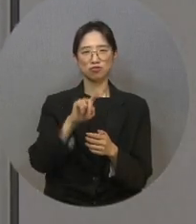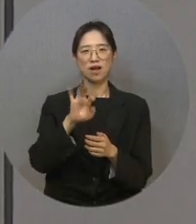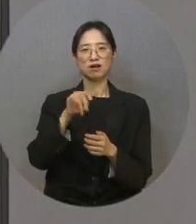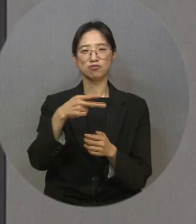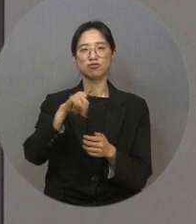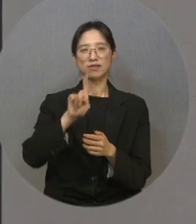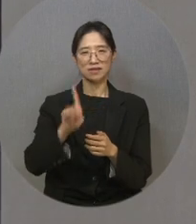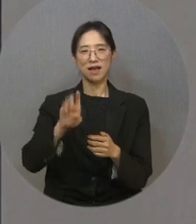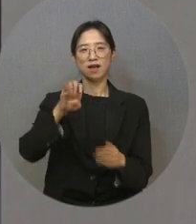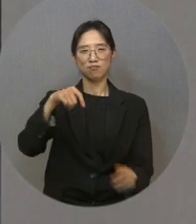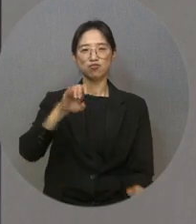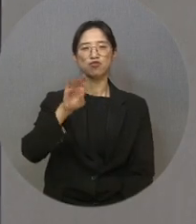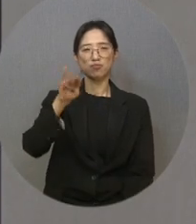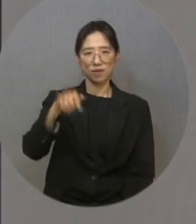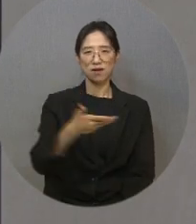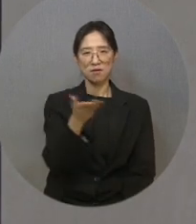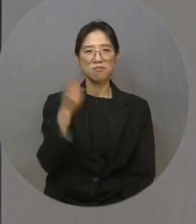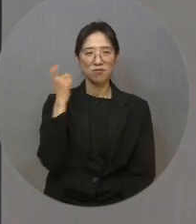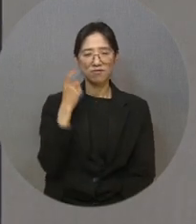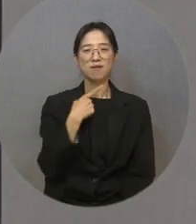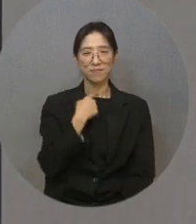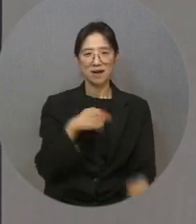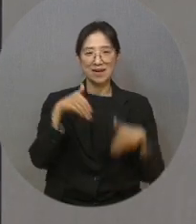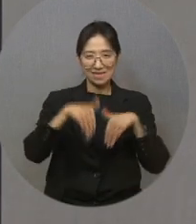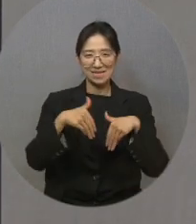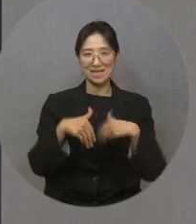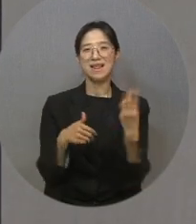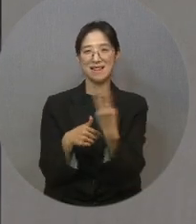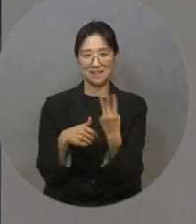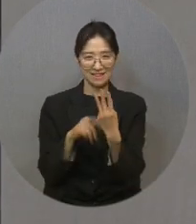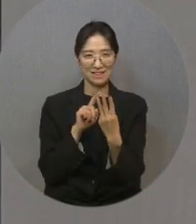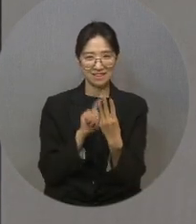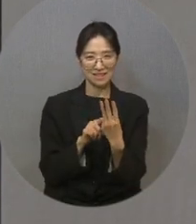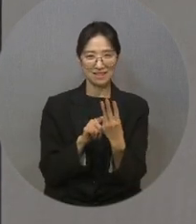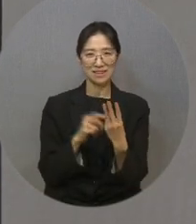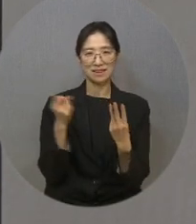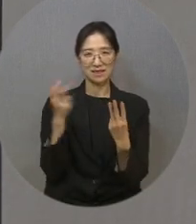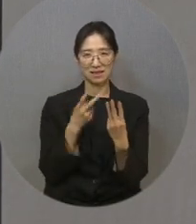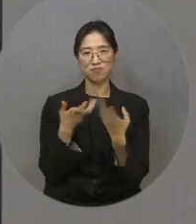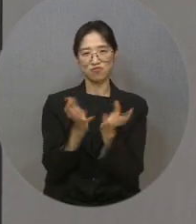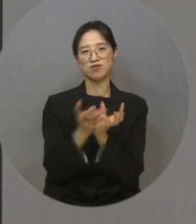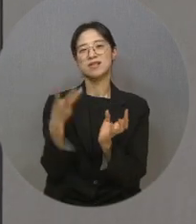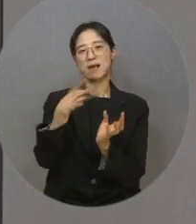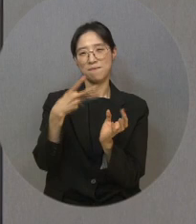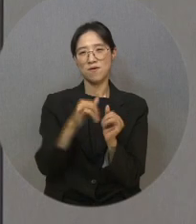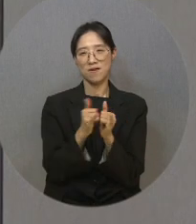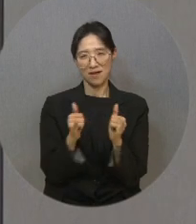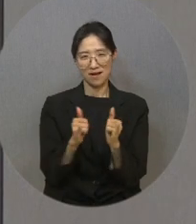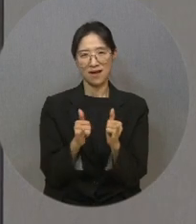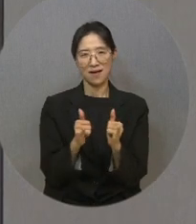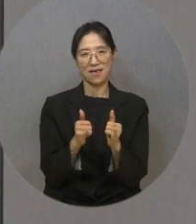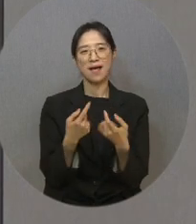여러분들 많이 들어봤을 겁니다. 신하셋 우사 운사 풍백 그리고 물이 삼천을 이끌고